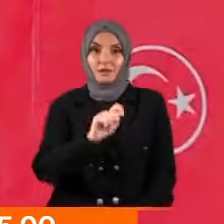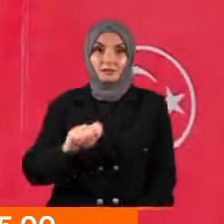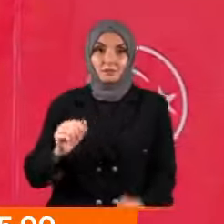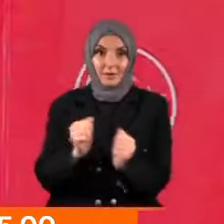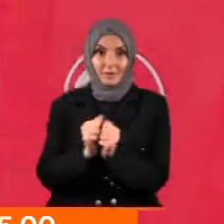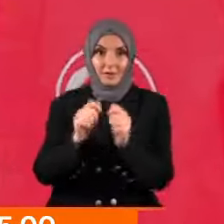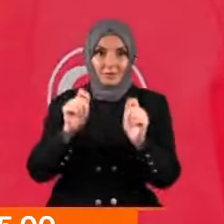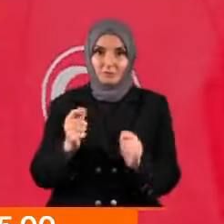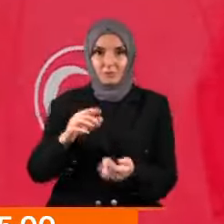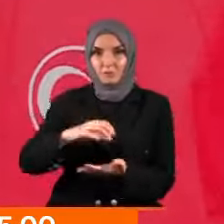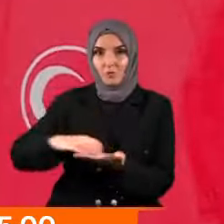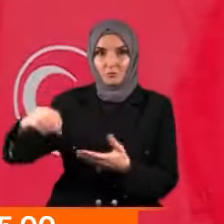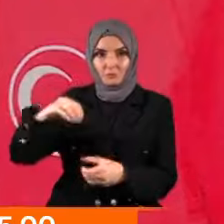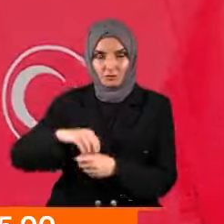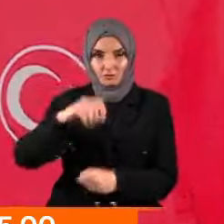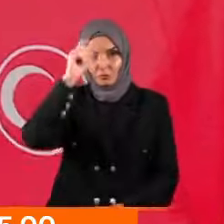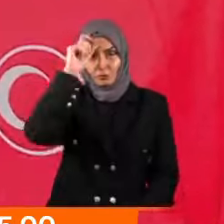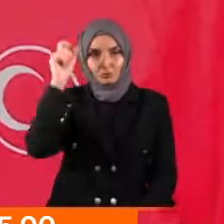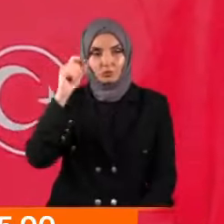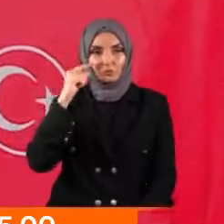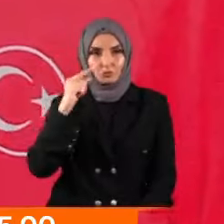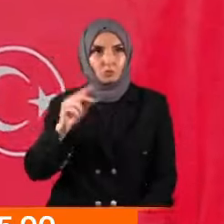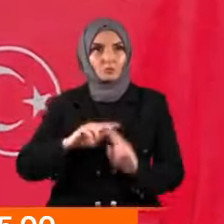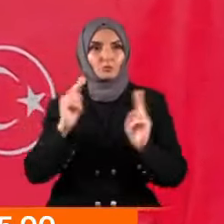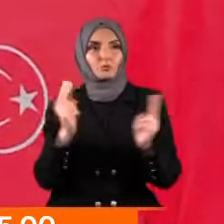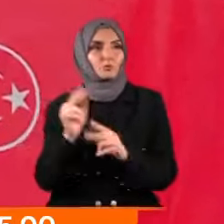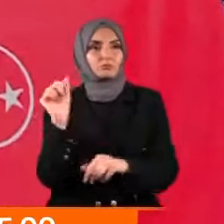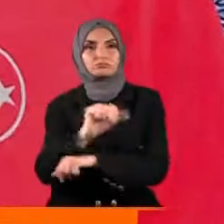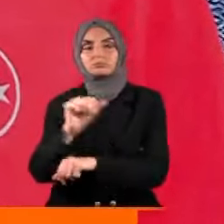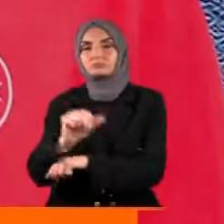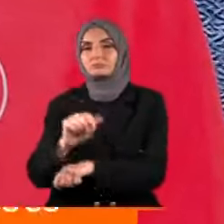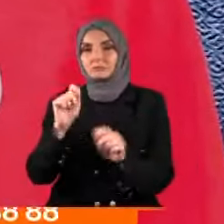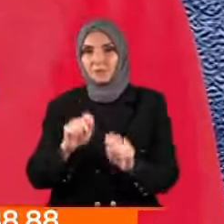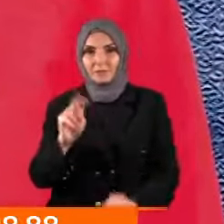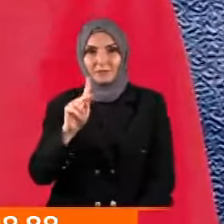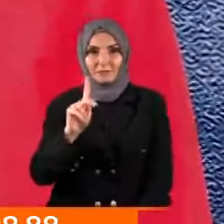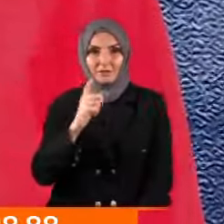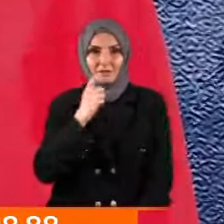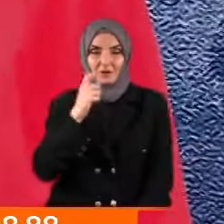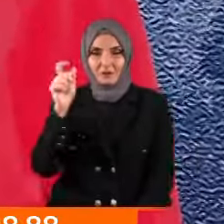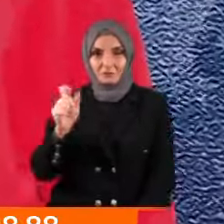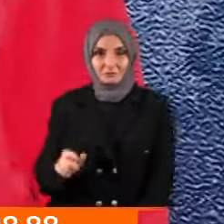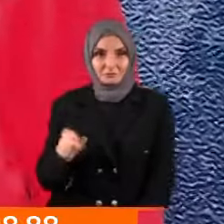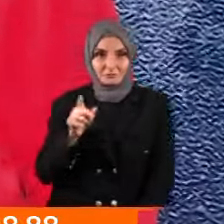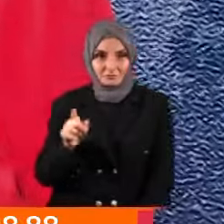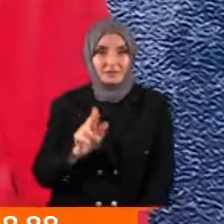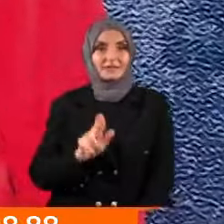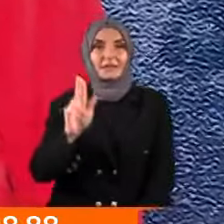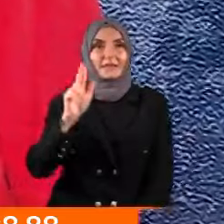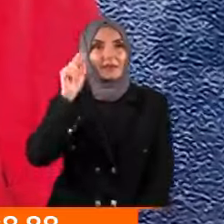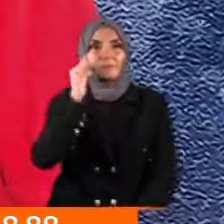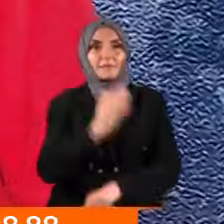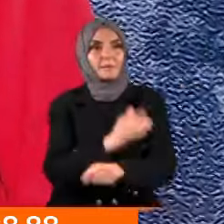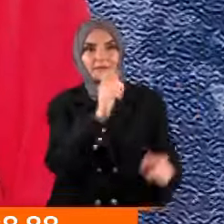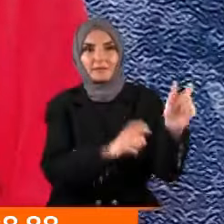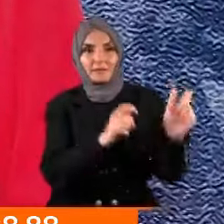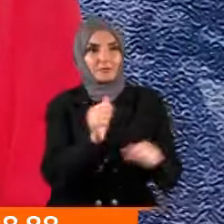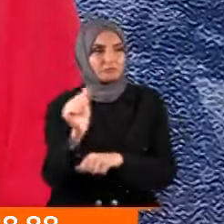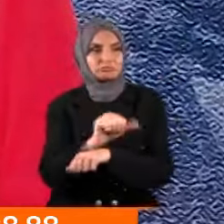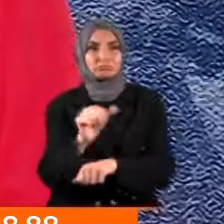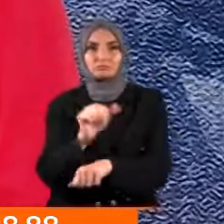getirdi. 21 yaşındaki Necmettin Erbakan Akyüz geçtiğimiz şampiyonada 7 Amerikalıyı peş peşe yenince bu seneki